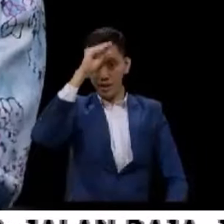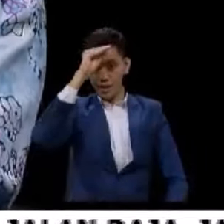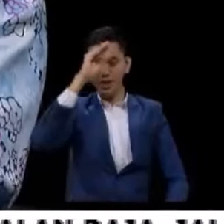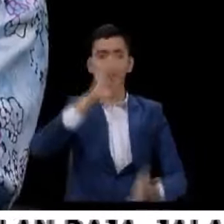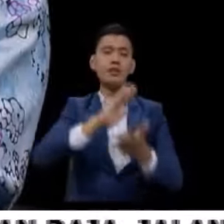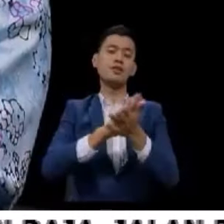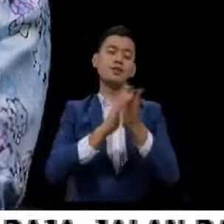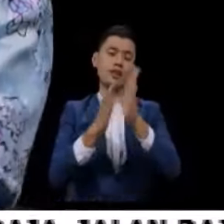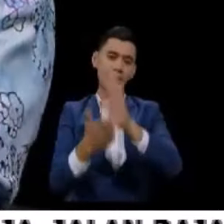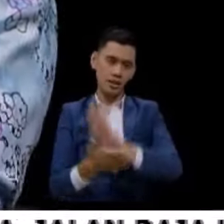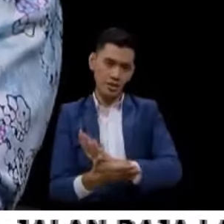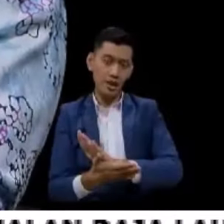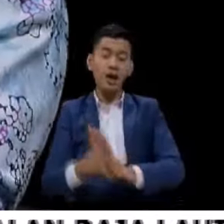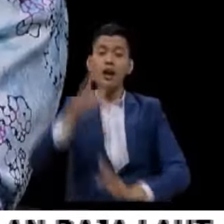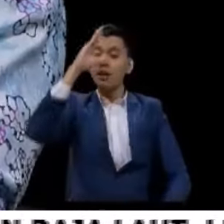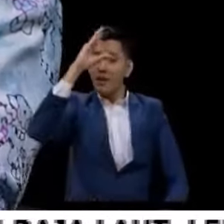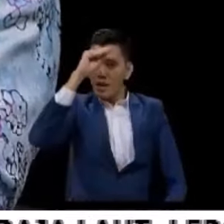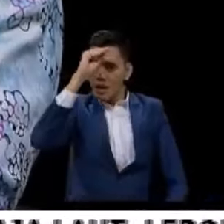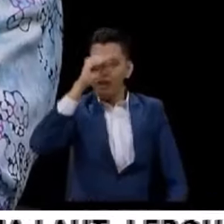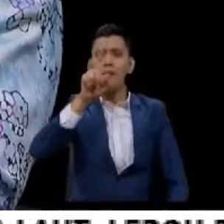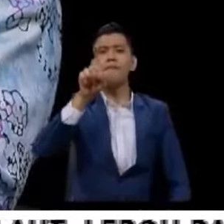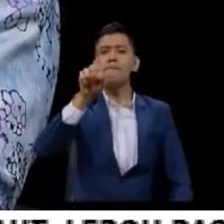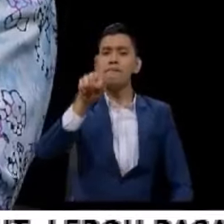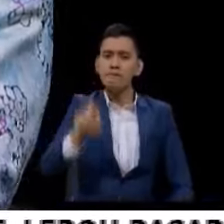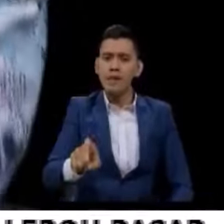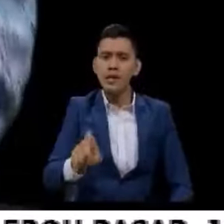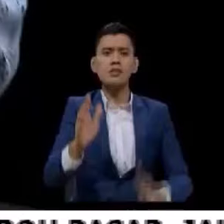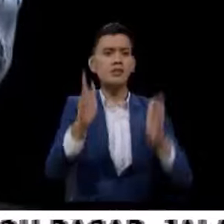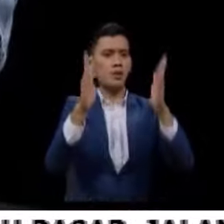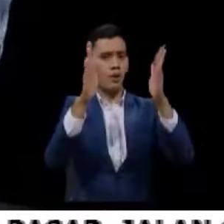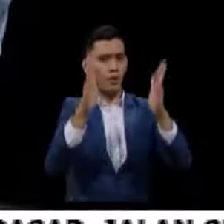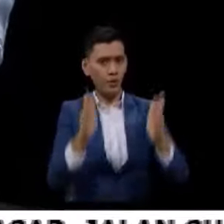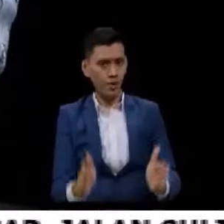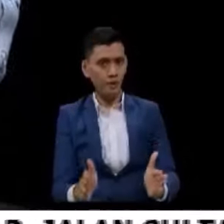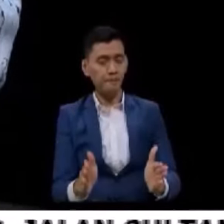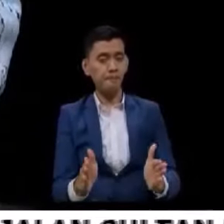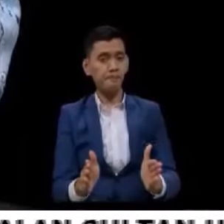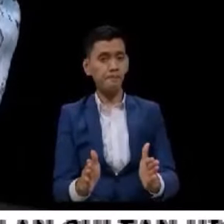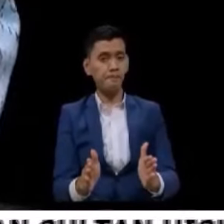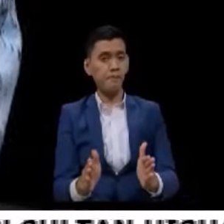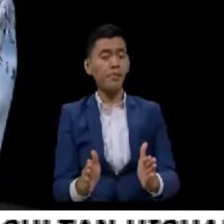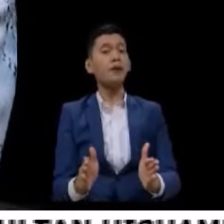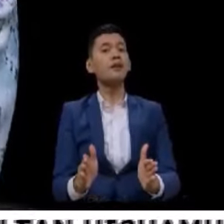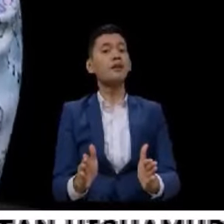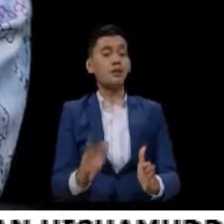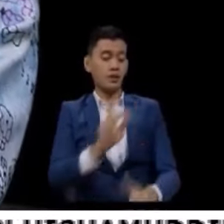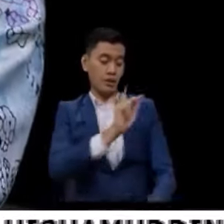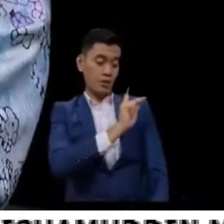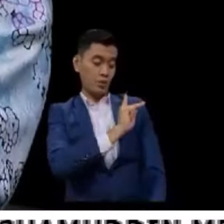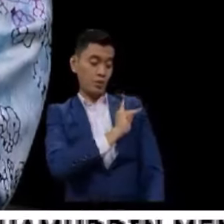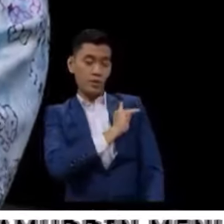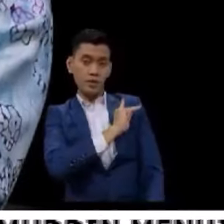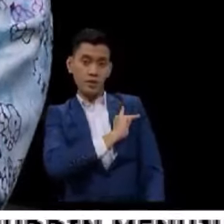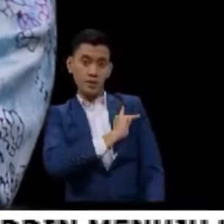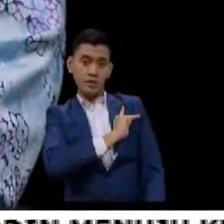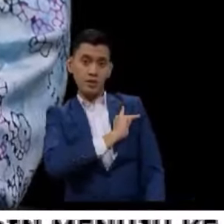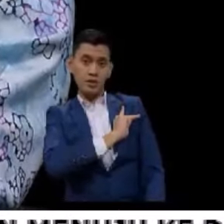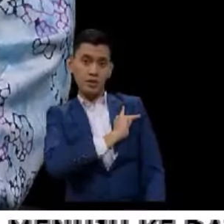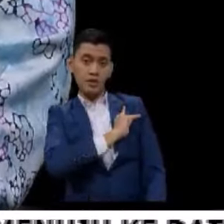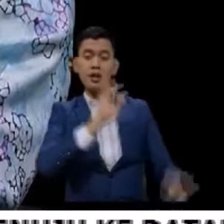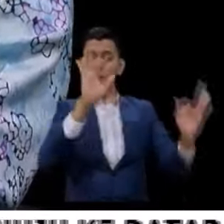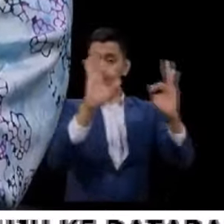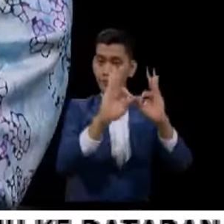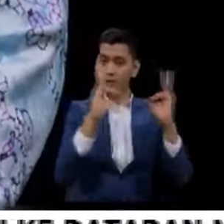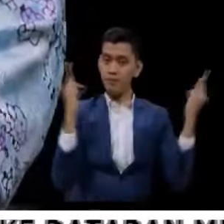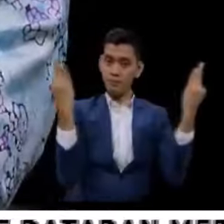ndak supaya laki-laki Ini mesti orang yang menjadi tertutup di ketua dalam rumah